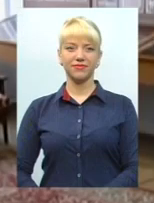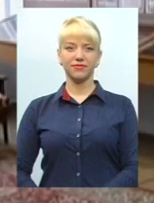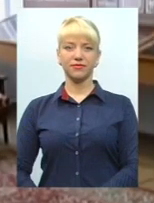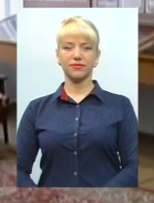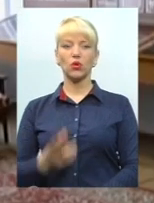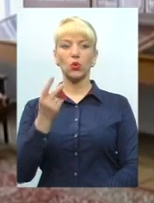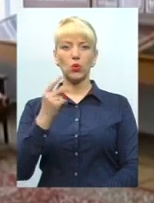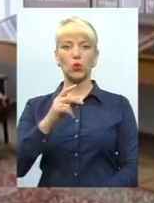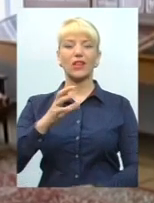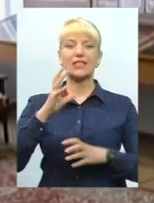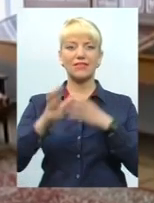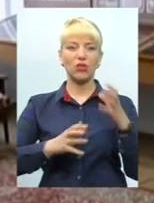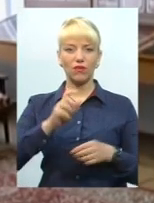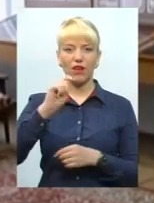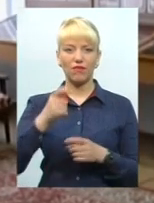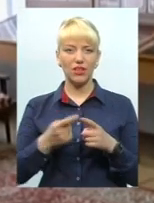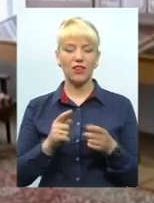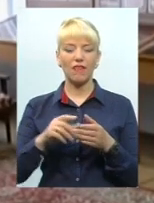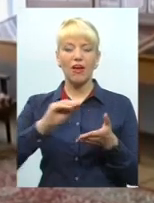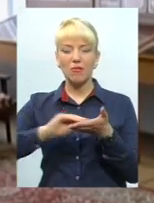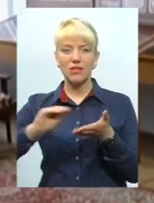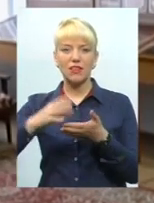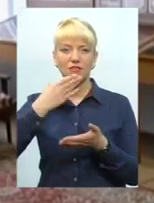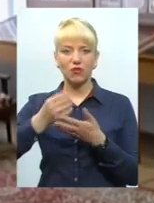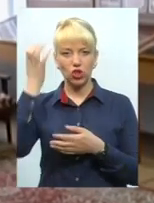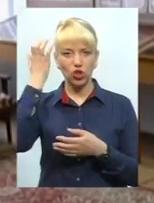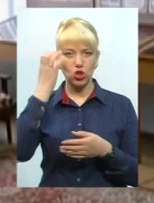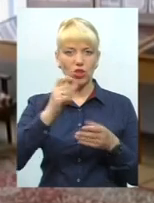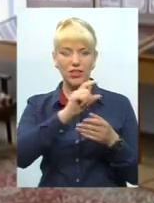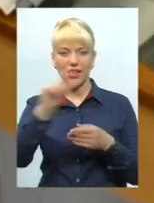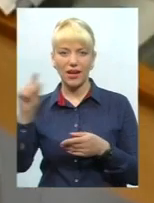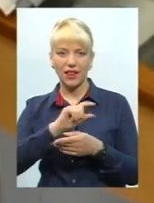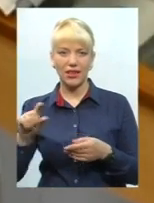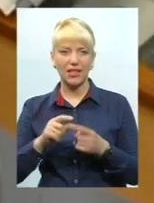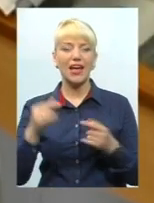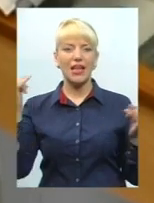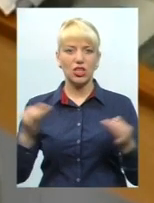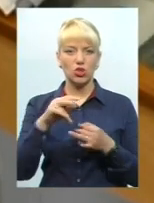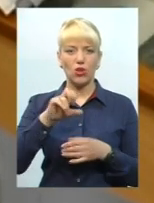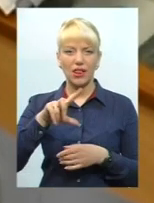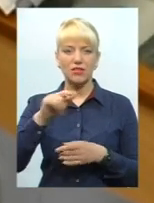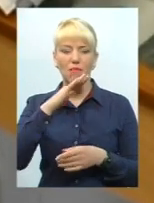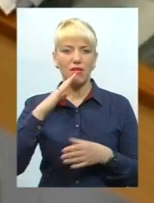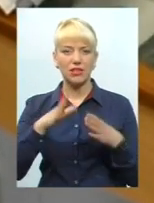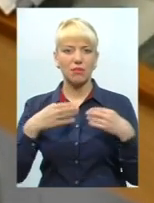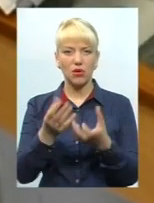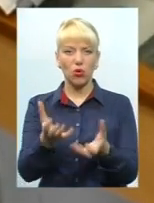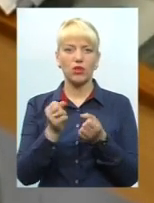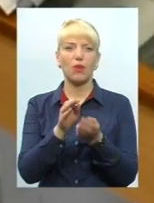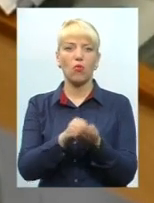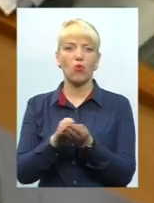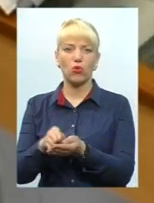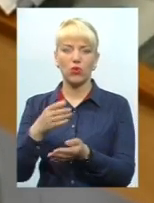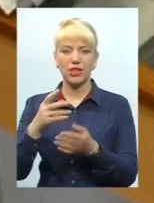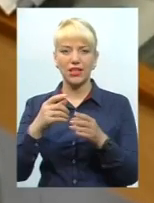Друга світова війна вписала свої чорні рядки і в історію Лезневого. Немало тутешніх родин отримали похоронки на своїх